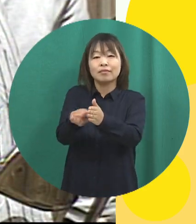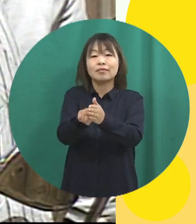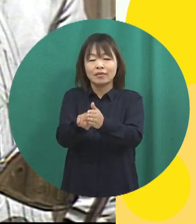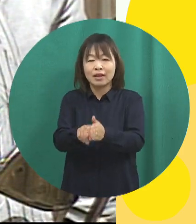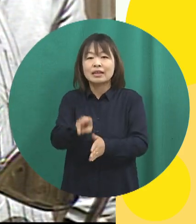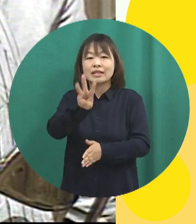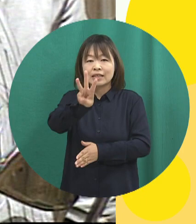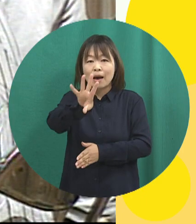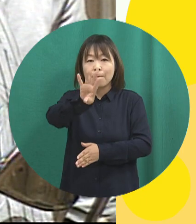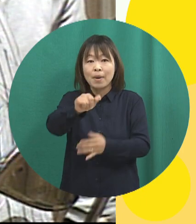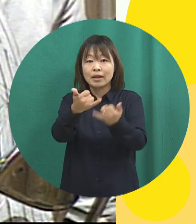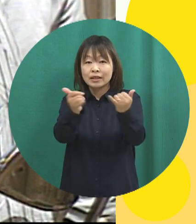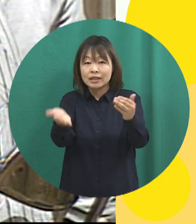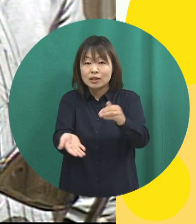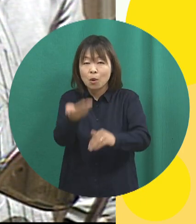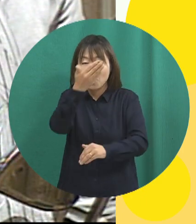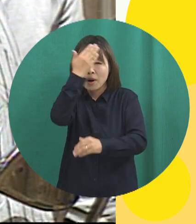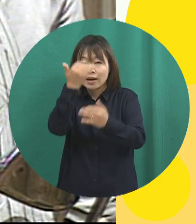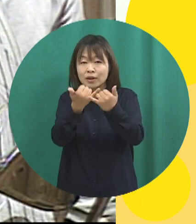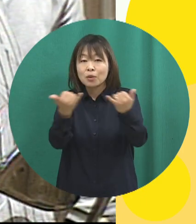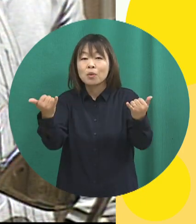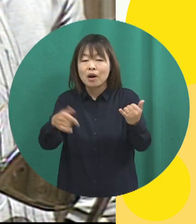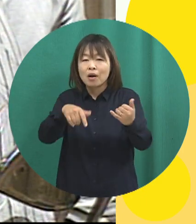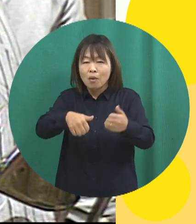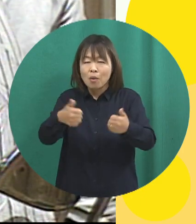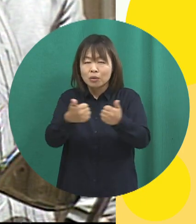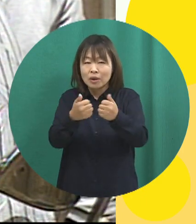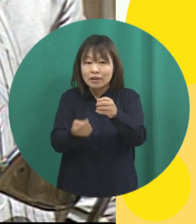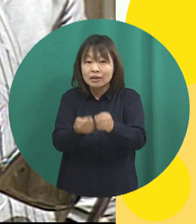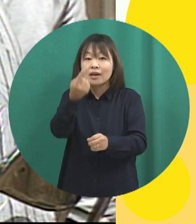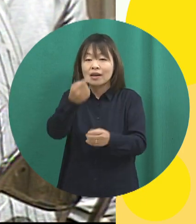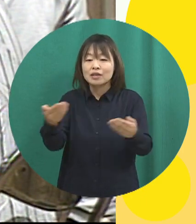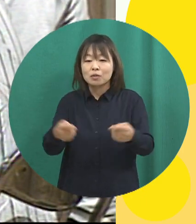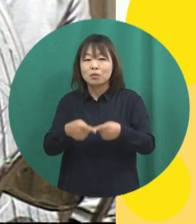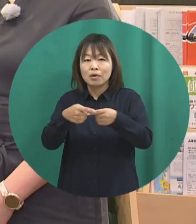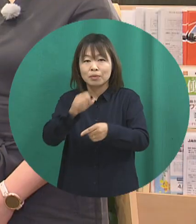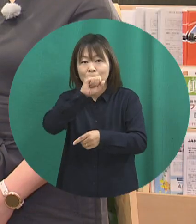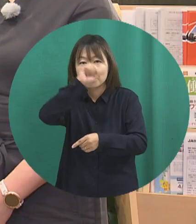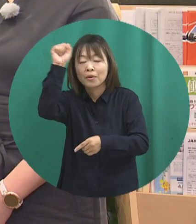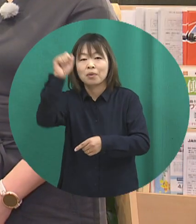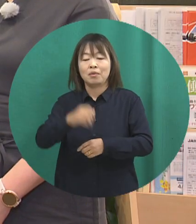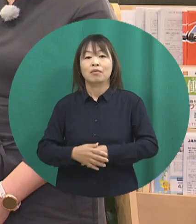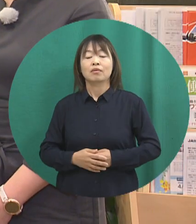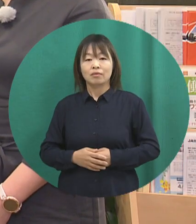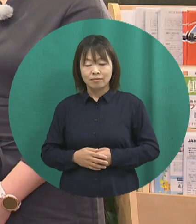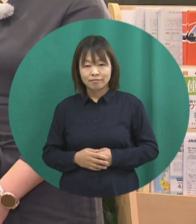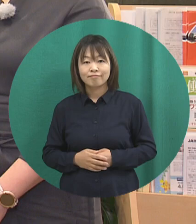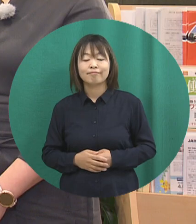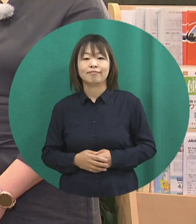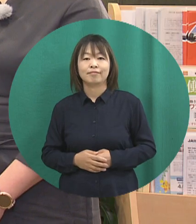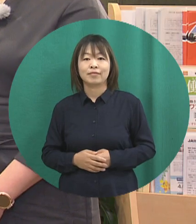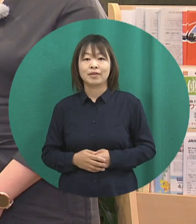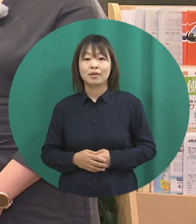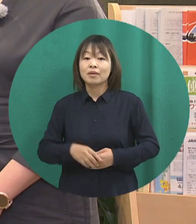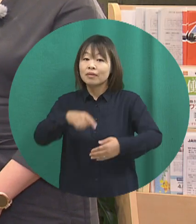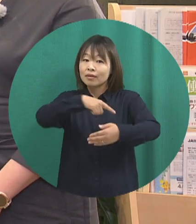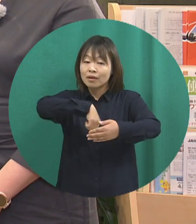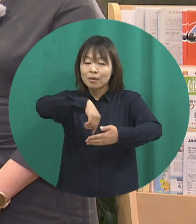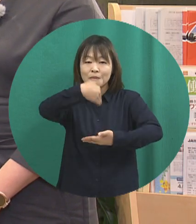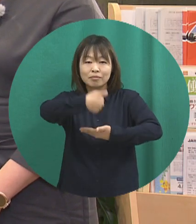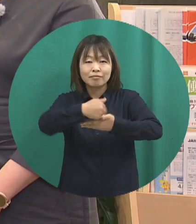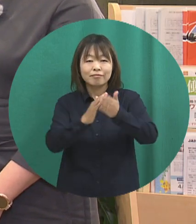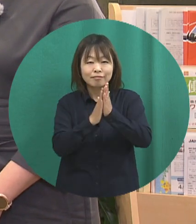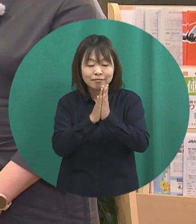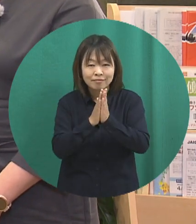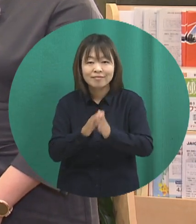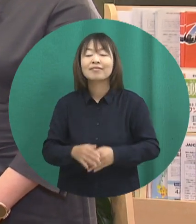上の若者がアイワークをきっかけに就職しています。 中村さん、改めてこちらの施設について教え